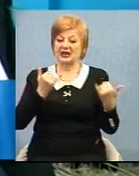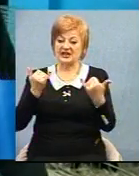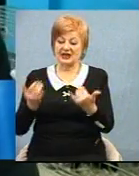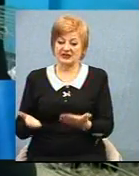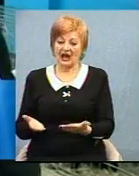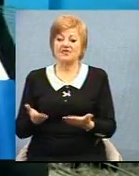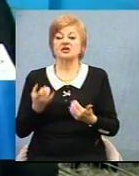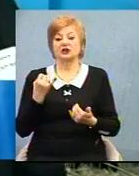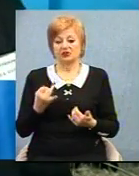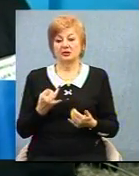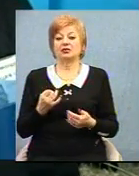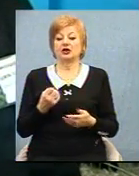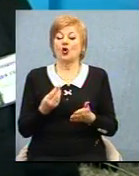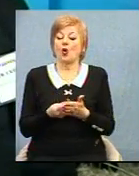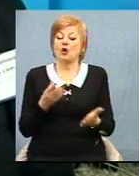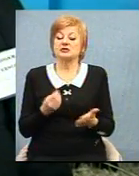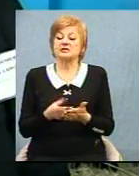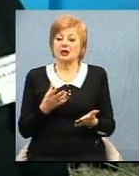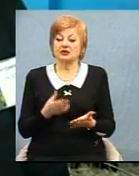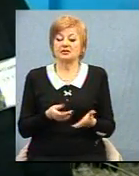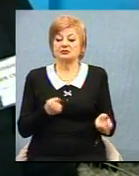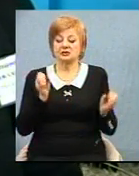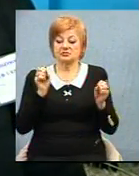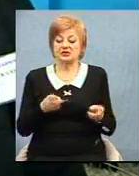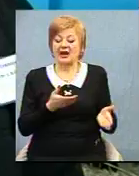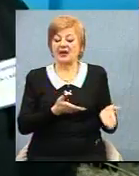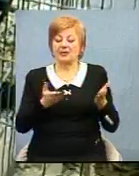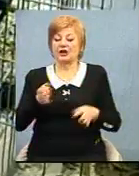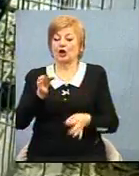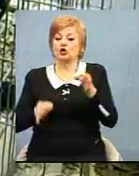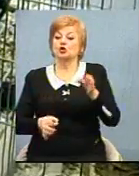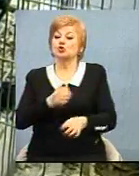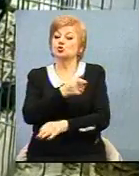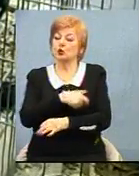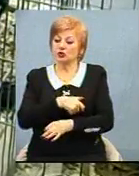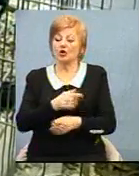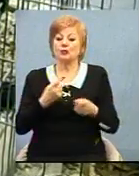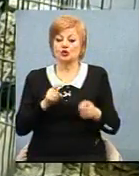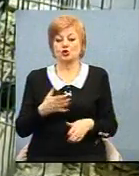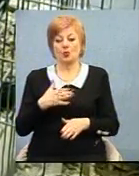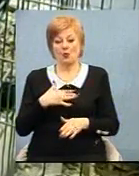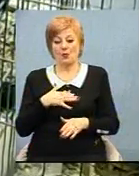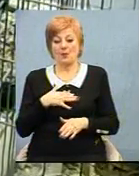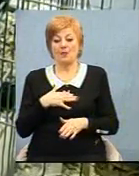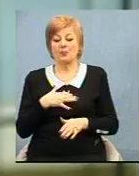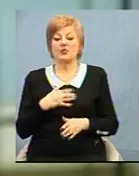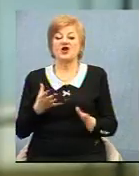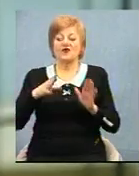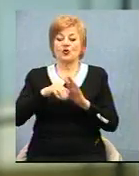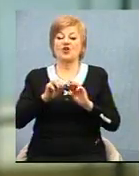предоставити і произвести оцінку, тобто запросити суддів. Чому так? Тому що ми входимо в